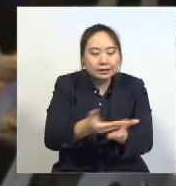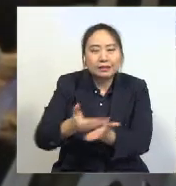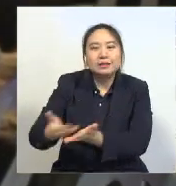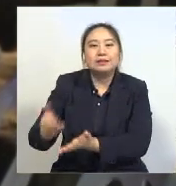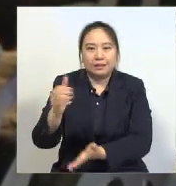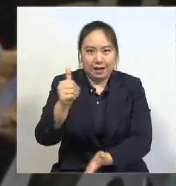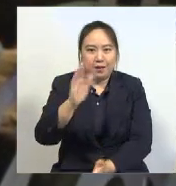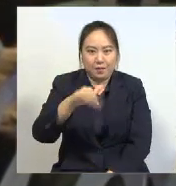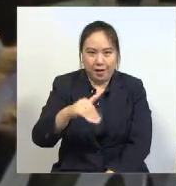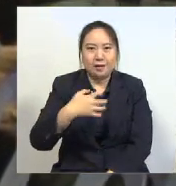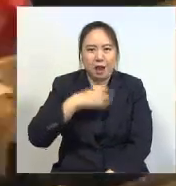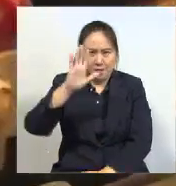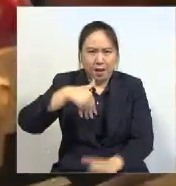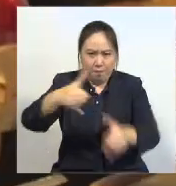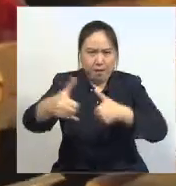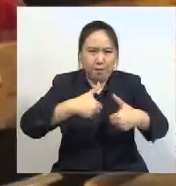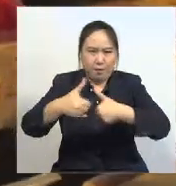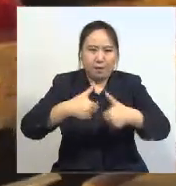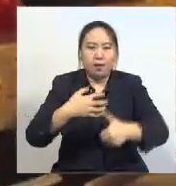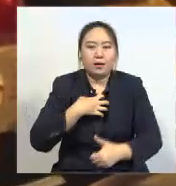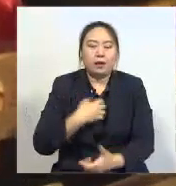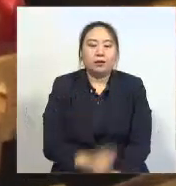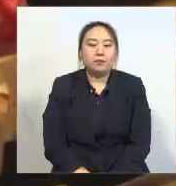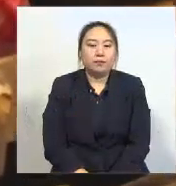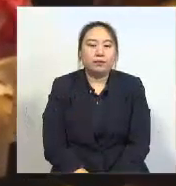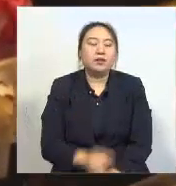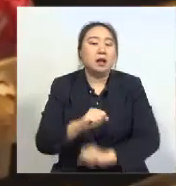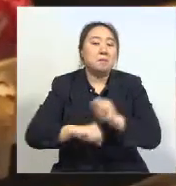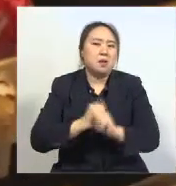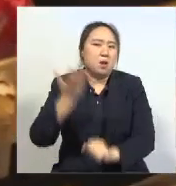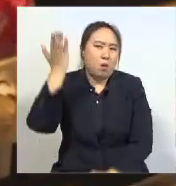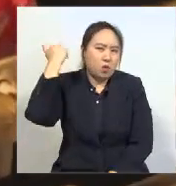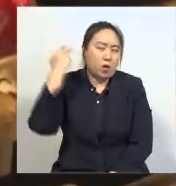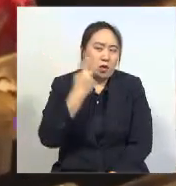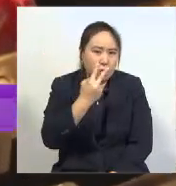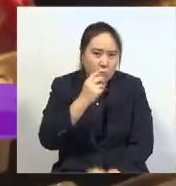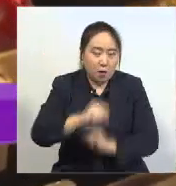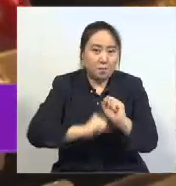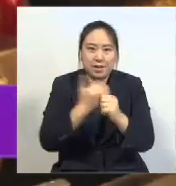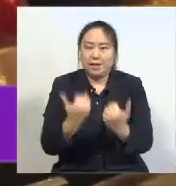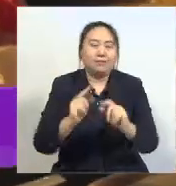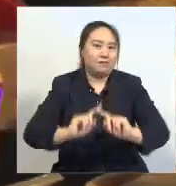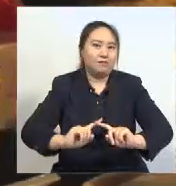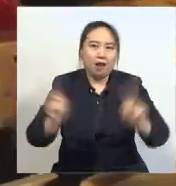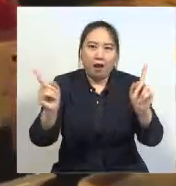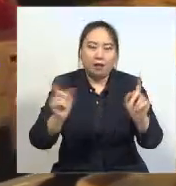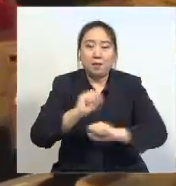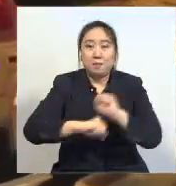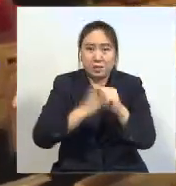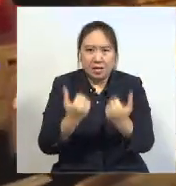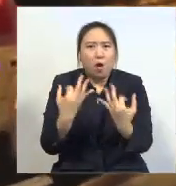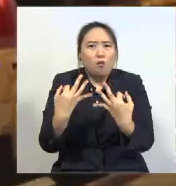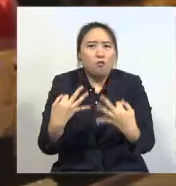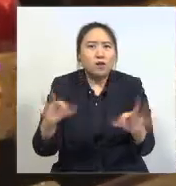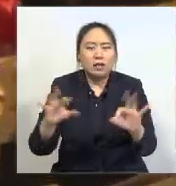อปกันก็อยากให้มากันเยอะๆค่ะ ปีก่อนๆที่เคยดูมานะคะกับปีนี้แตกต่างกันมากเลยปีนี้ถึงจะเป็นของฟรีแต่งาน